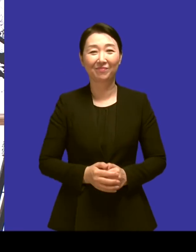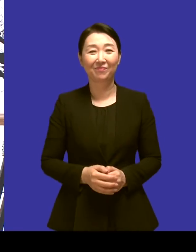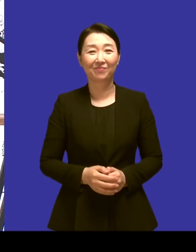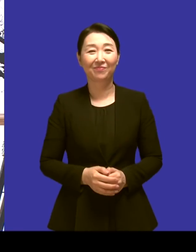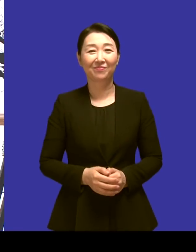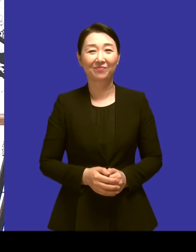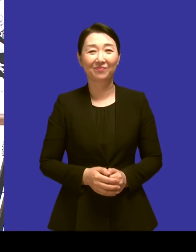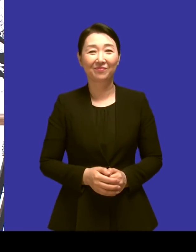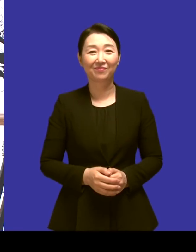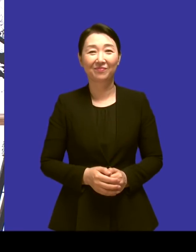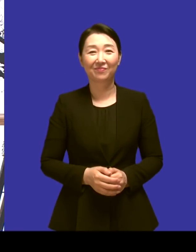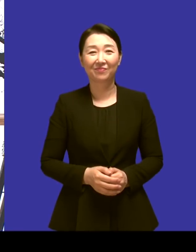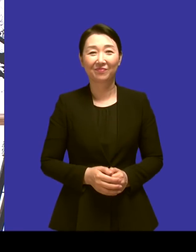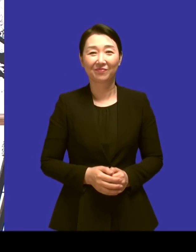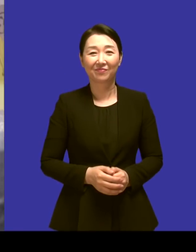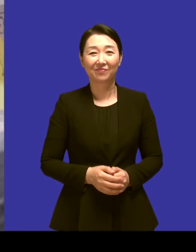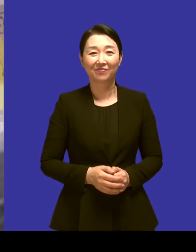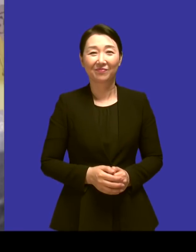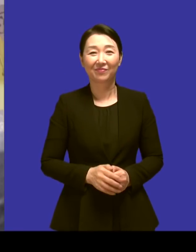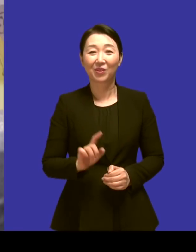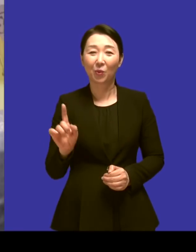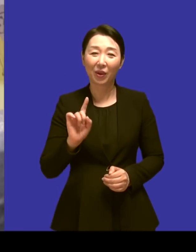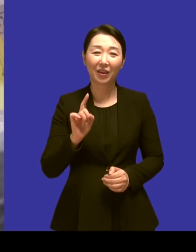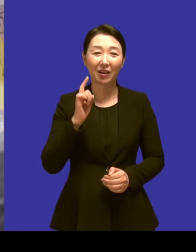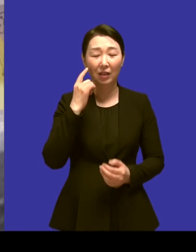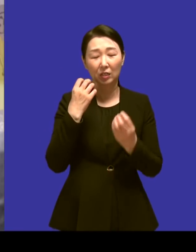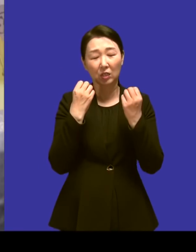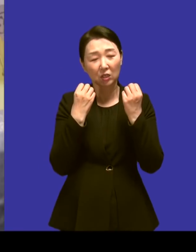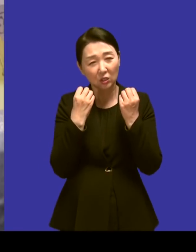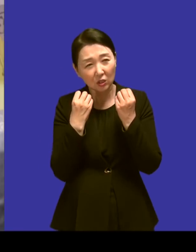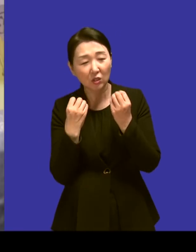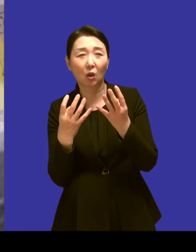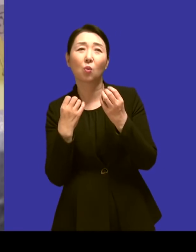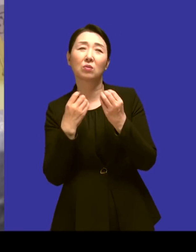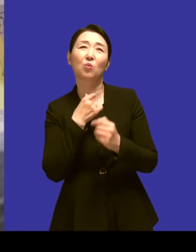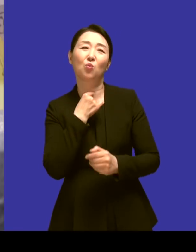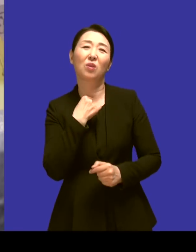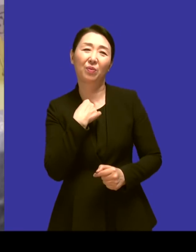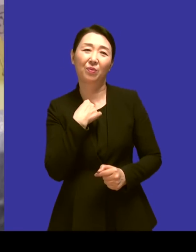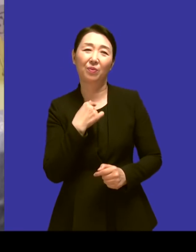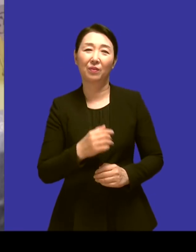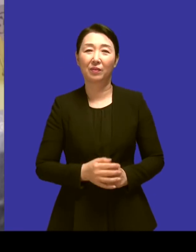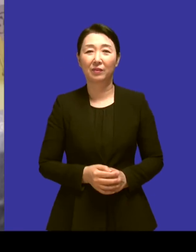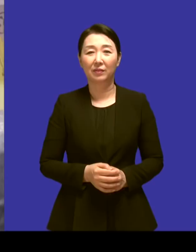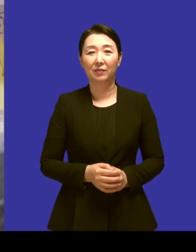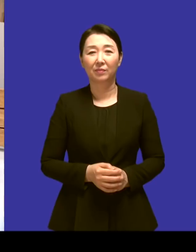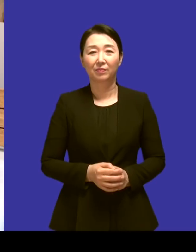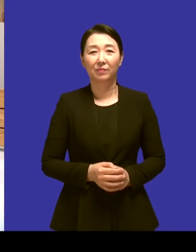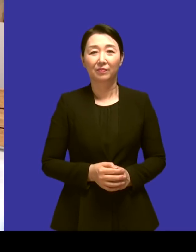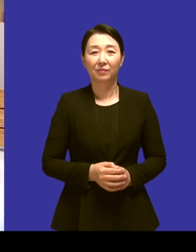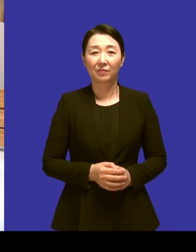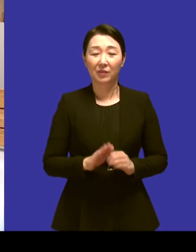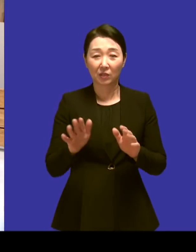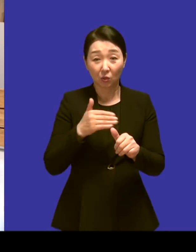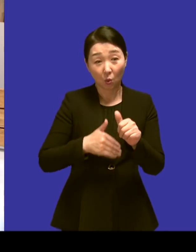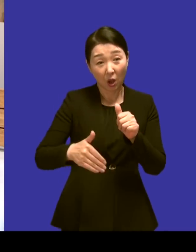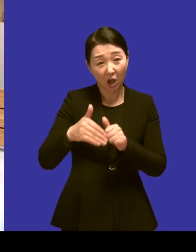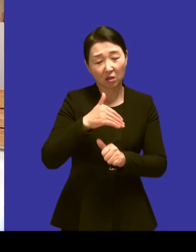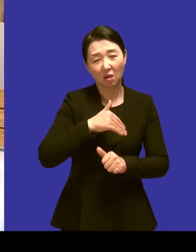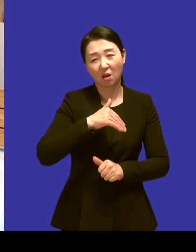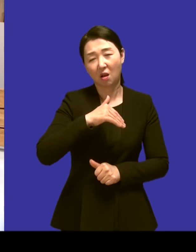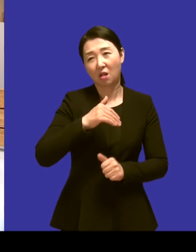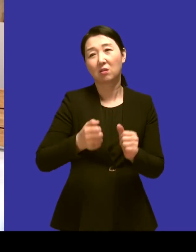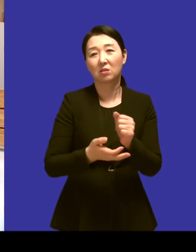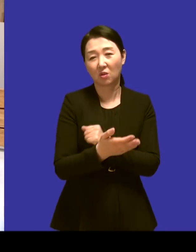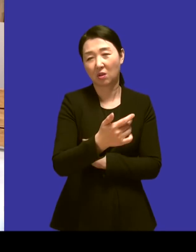그런 거였어요? 계산이 딱 되네요. 그래서 약간 뭐랄까 좀 새로움에 몸을 던지고 싶었던 것 같아요. 그러니까 아. 지금 제가 환경에 너무 영향을